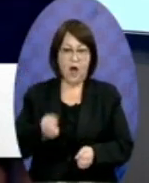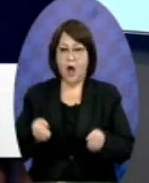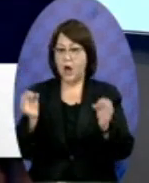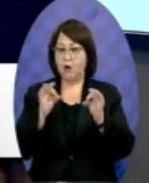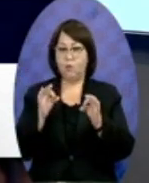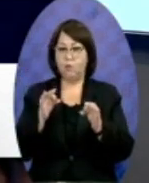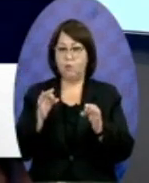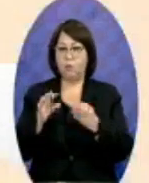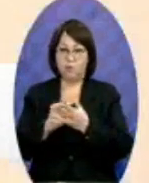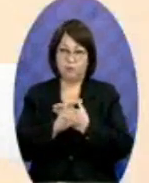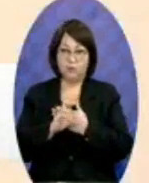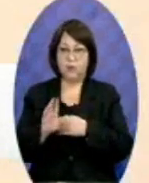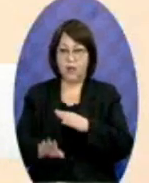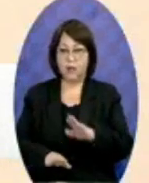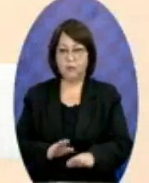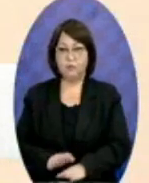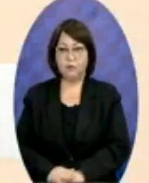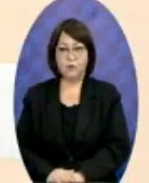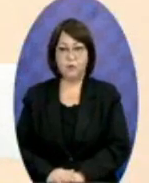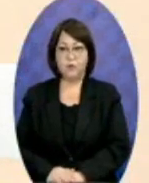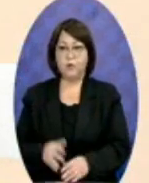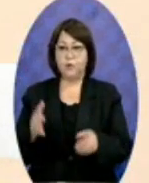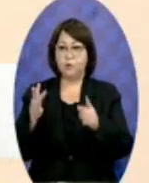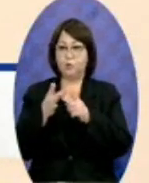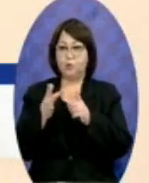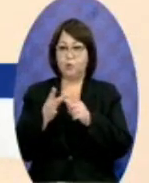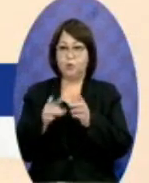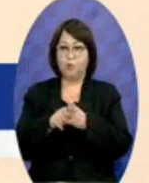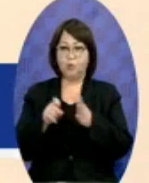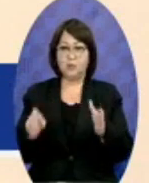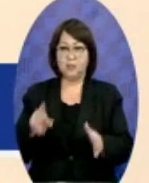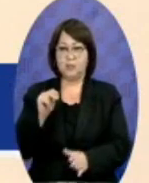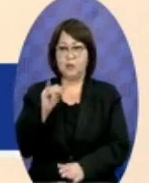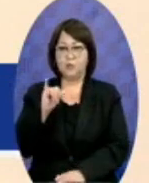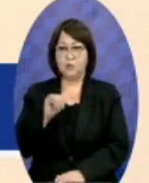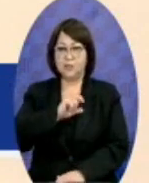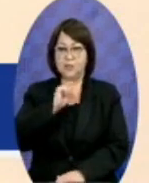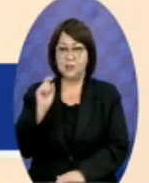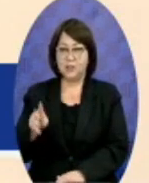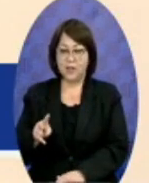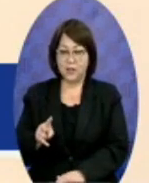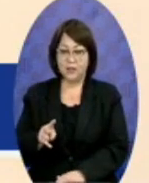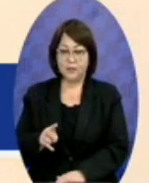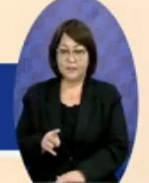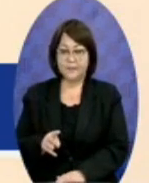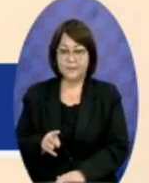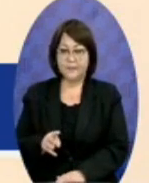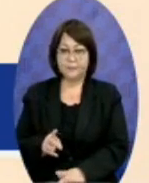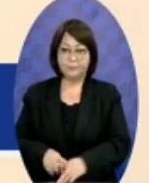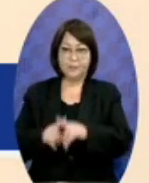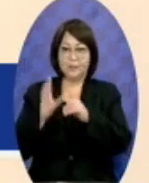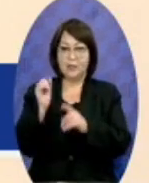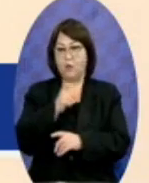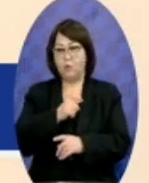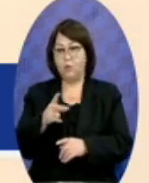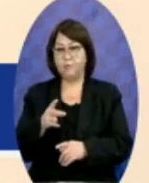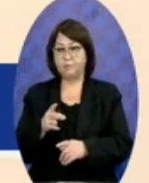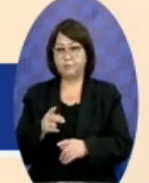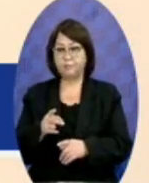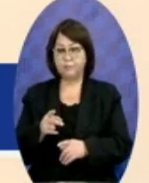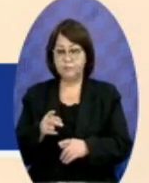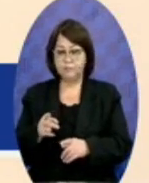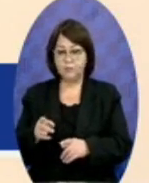мөн харж байгаа юм байна. Дунд хугацаанд энэ чанаргүй зээл огцсон өсөөд санхүүгийн системд эрсдэл учруулахгүй байх үднээс авсан арга хэмжээ гэж